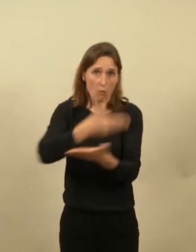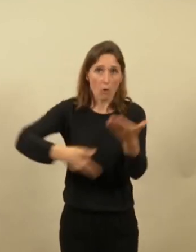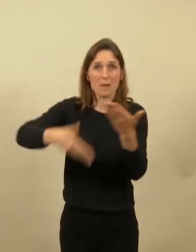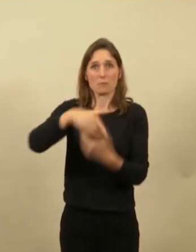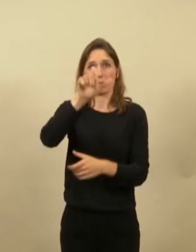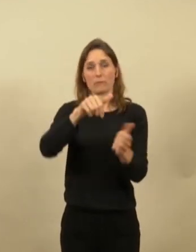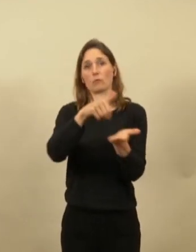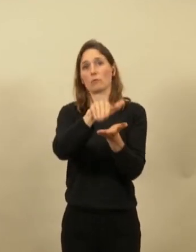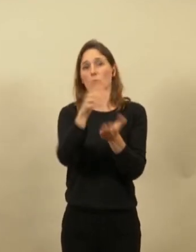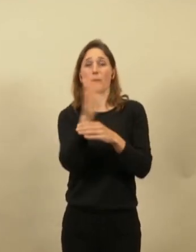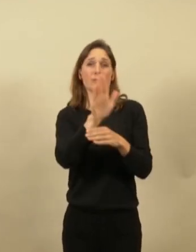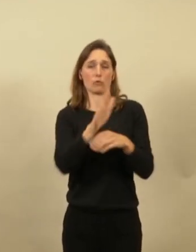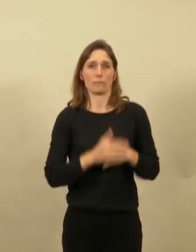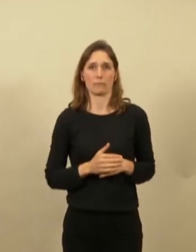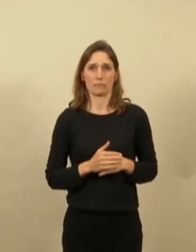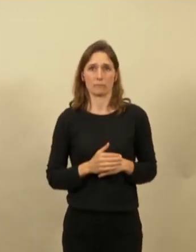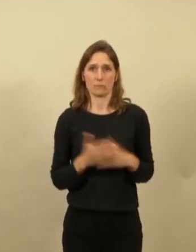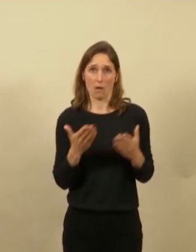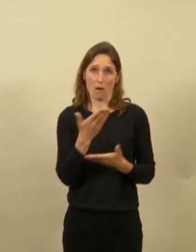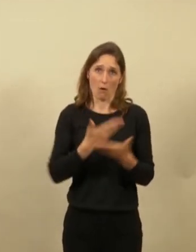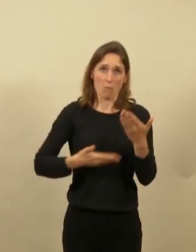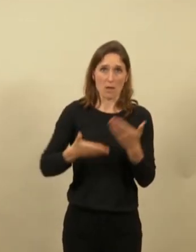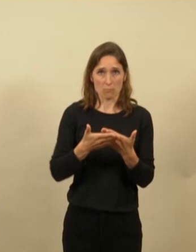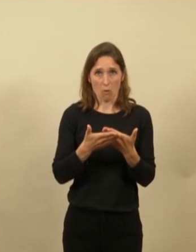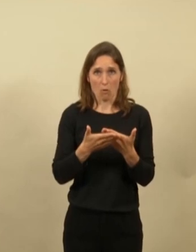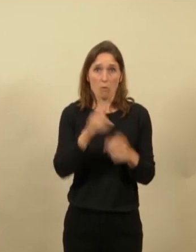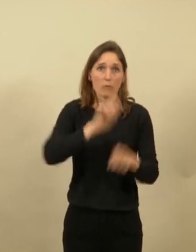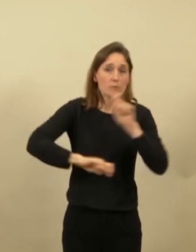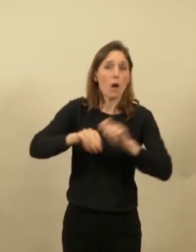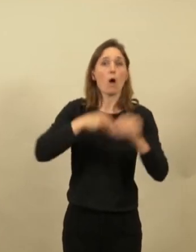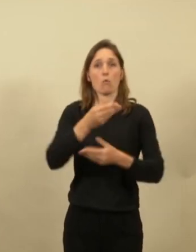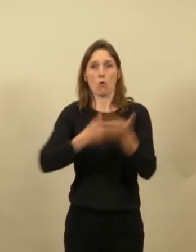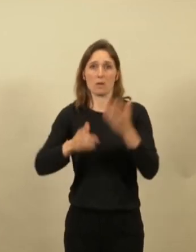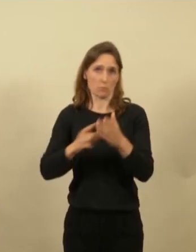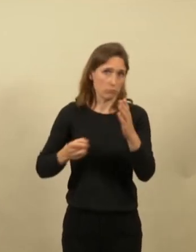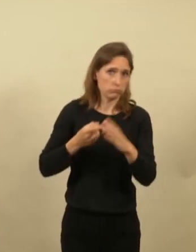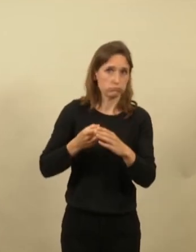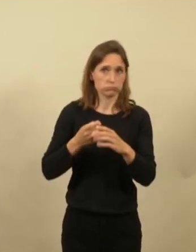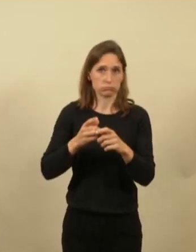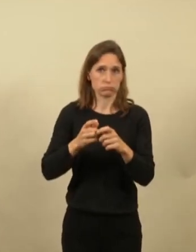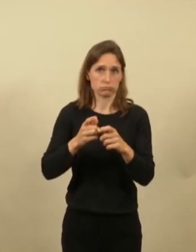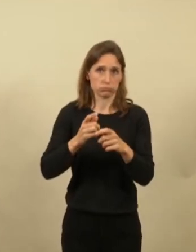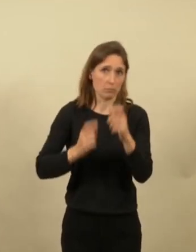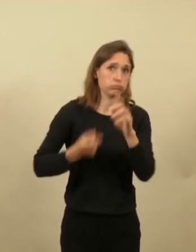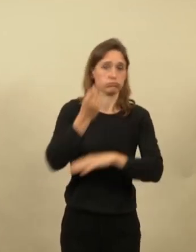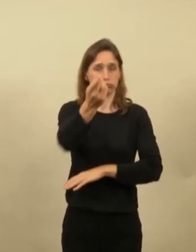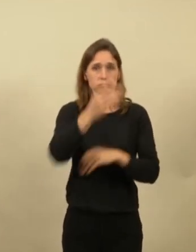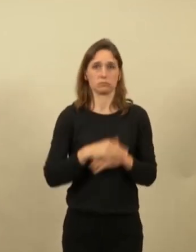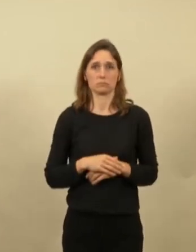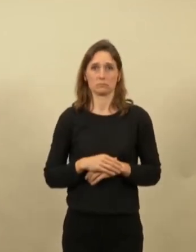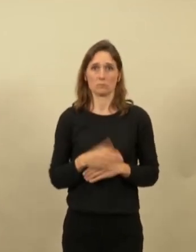définitivement ou définitif pardon de l'élu par son suppléant ou l'indécisa adjoint